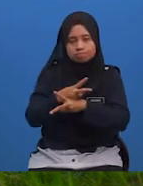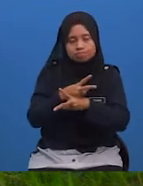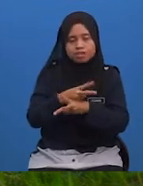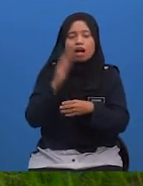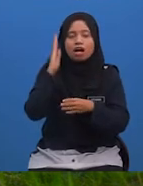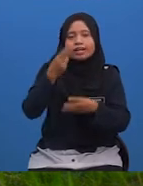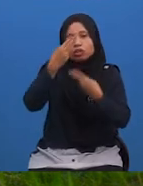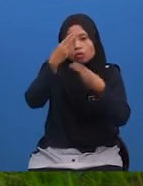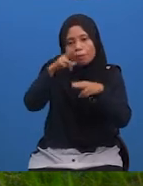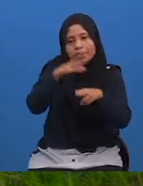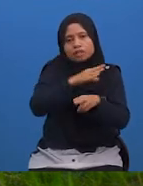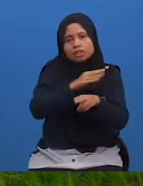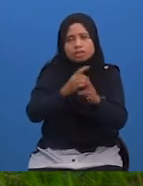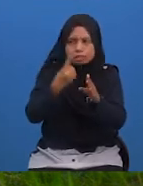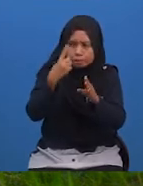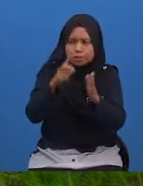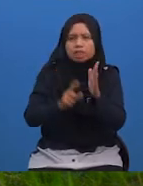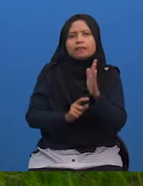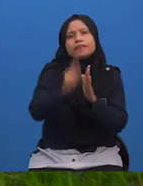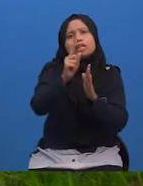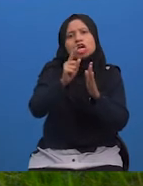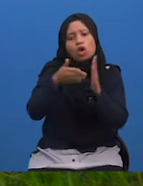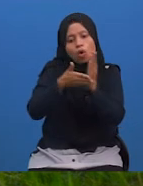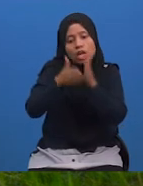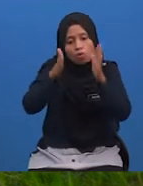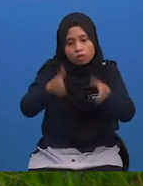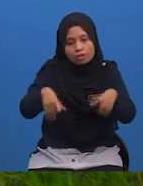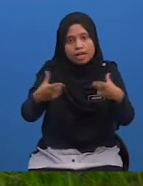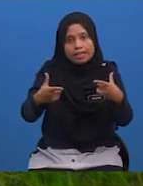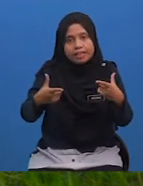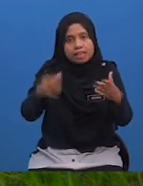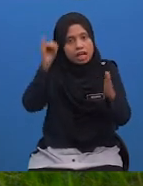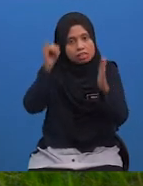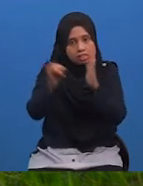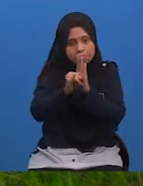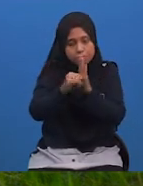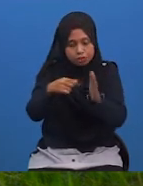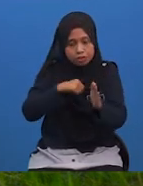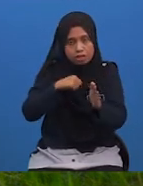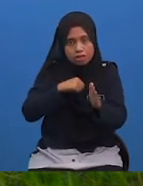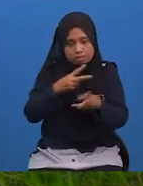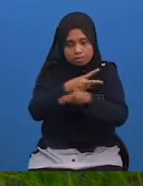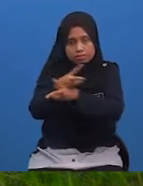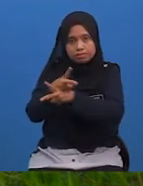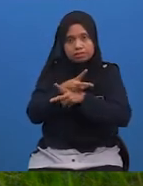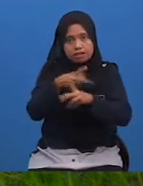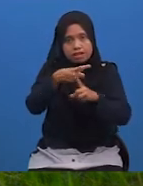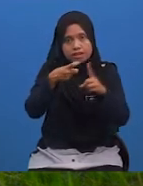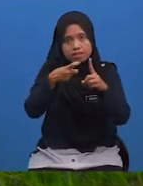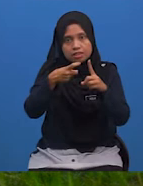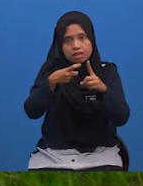dihormati dan dipandang tinggi oleh orang lain. Imej diri terpelihara